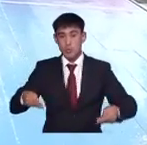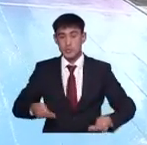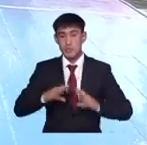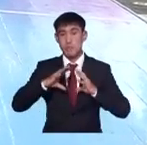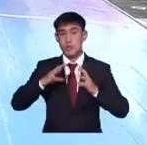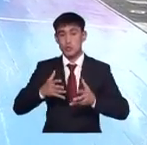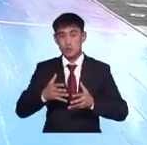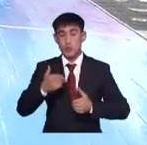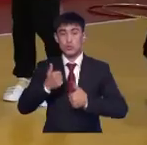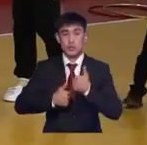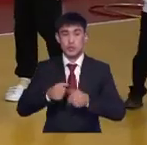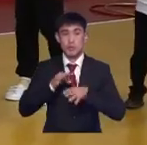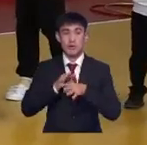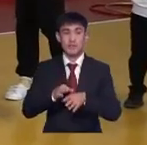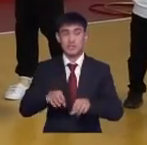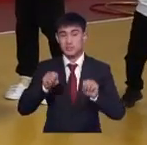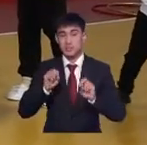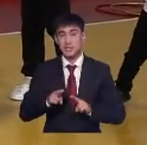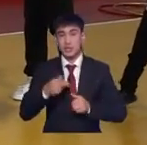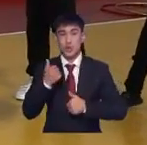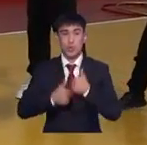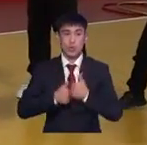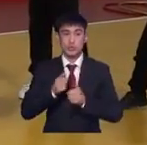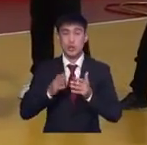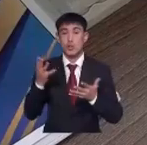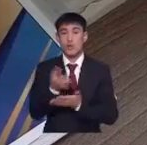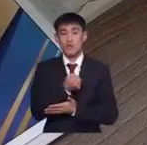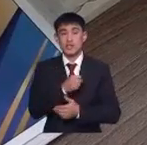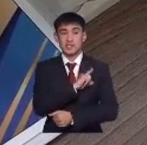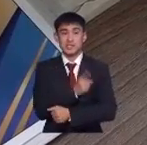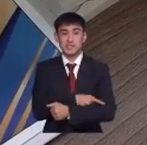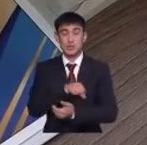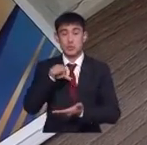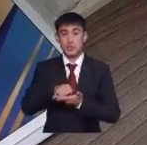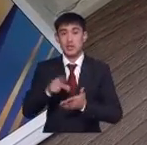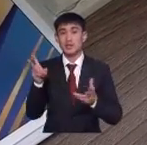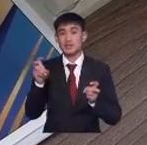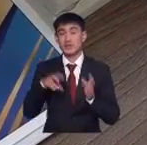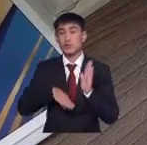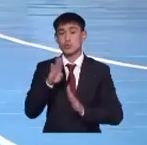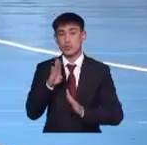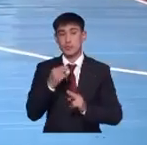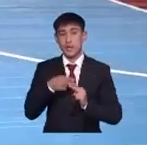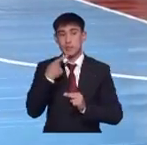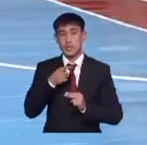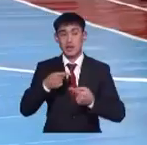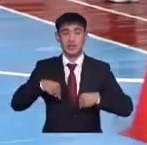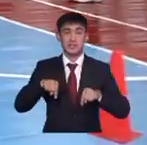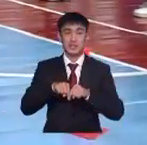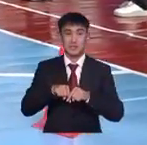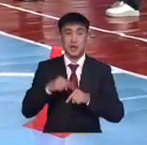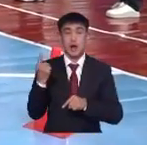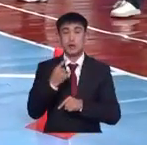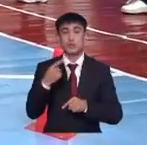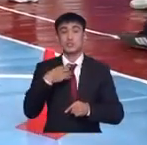В рамках турнира также проводились специальные конкурсы на ловкость и силу претендентов на звание лучших. Как отметили организаторы,